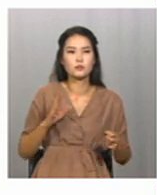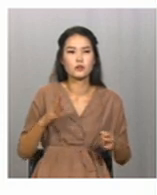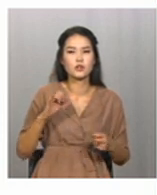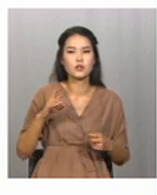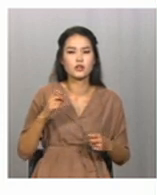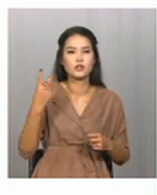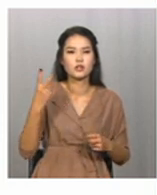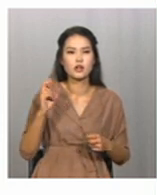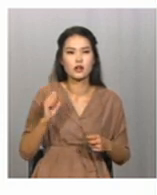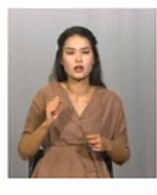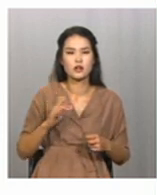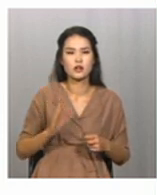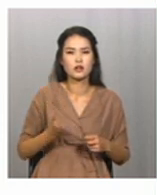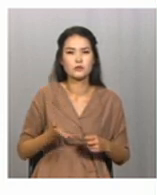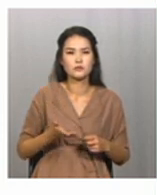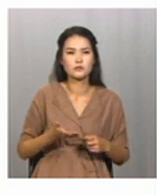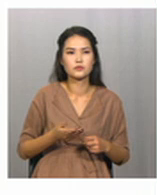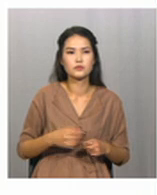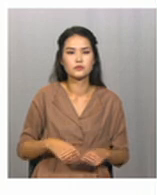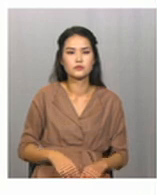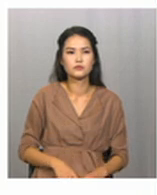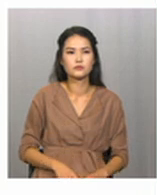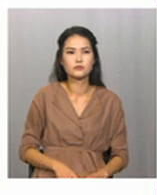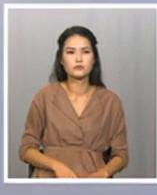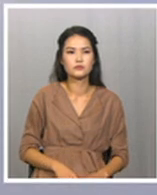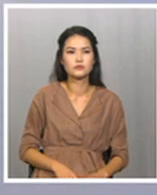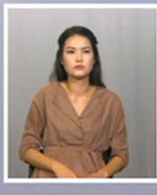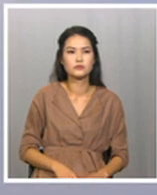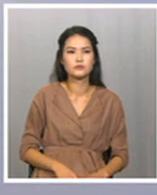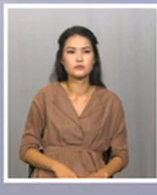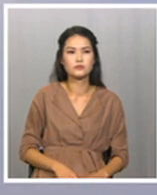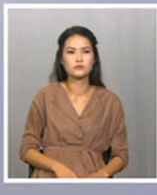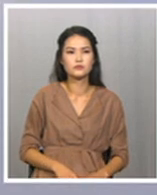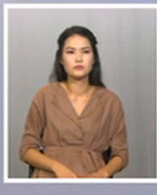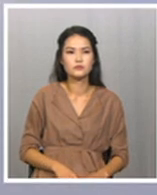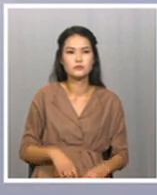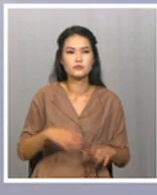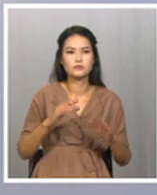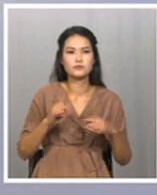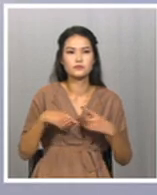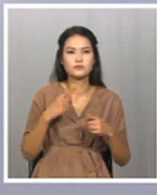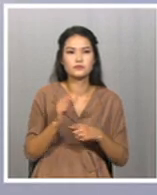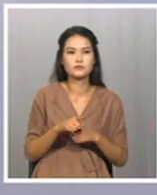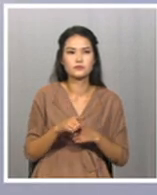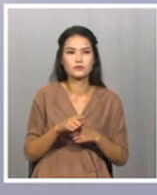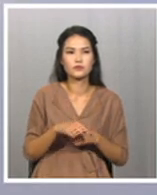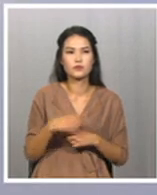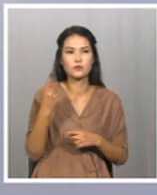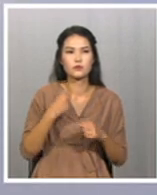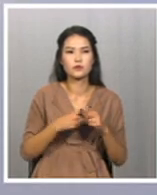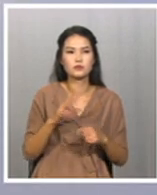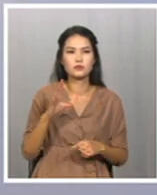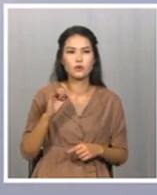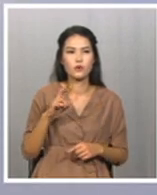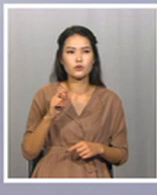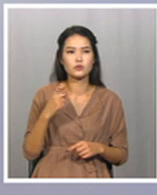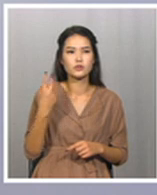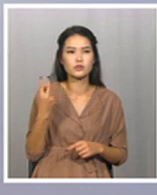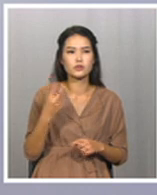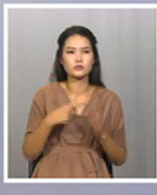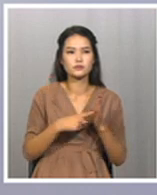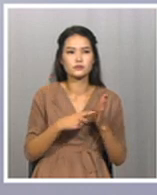Демек тангенс квадрат альфа шығады. Келесі тапсырма. 1 қосу косинус